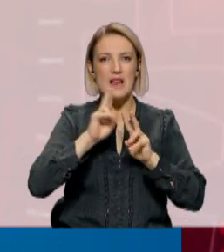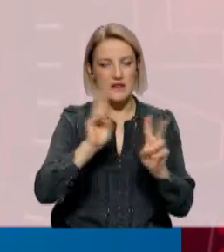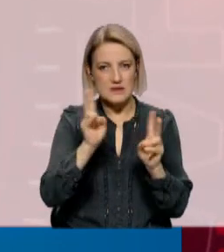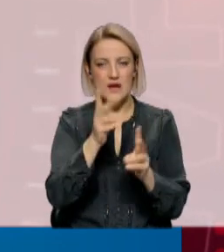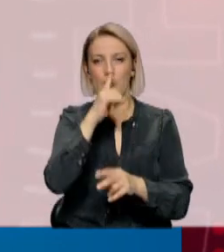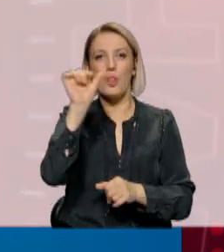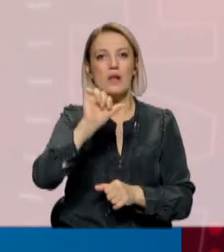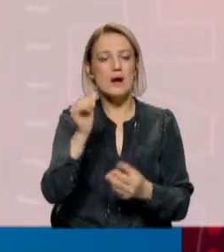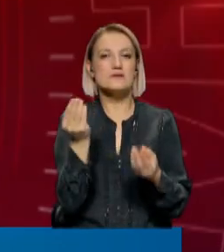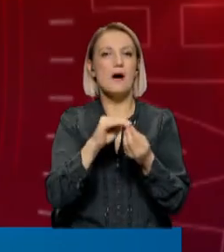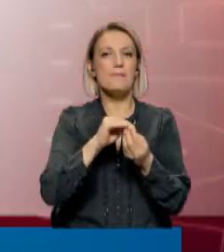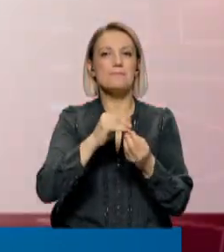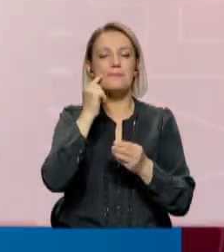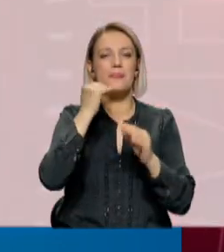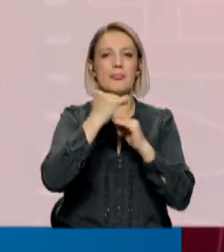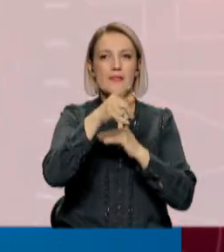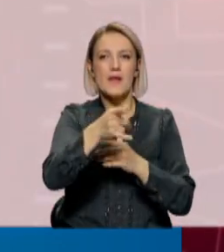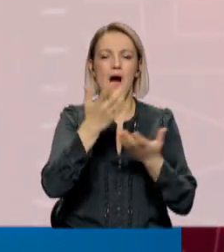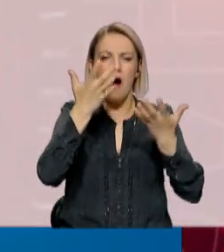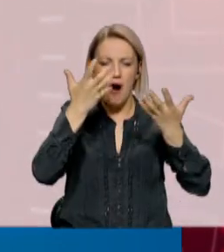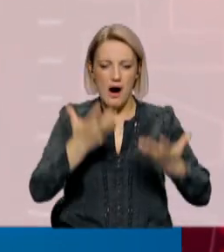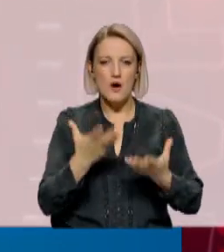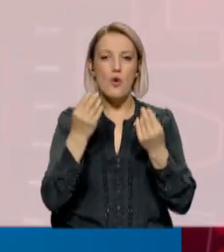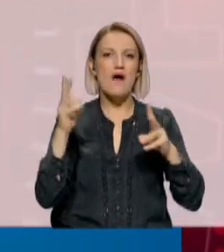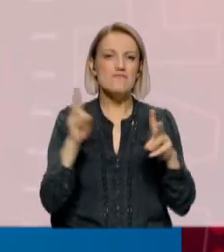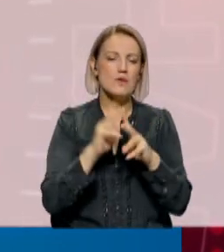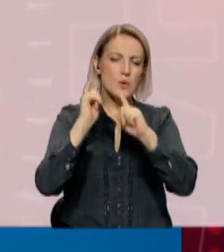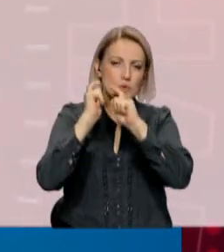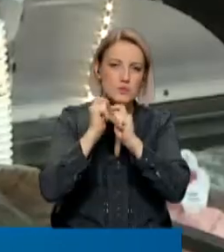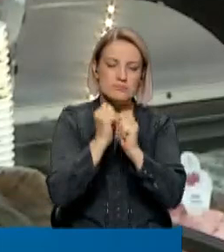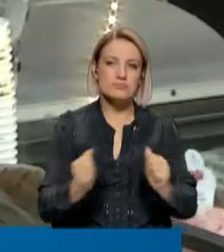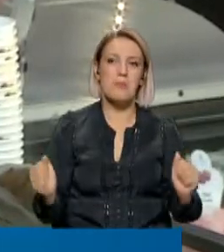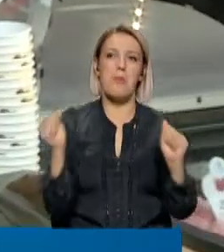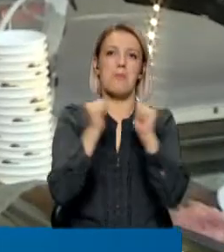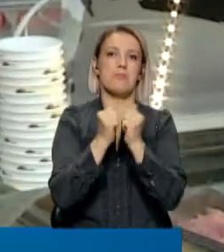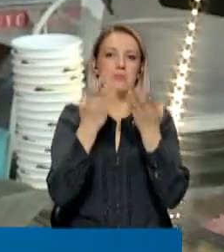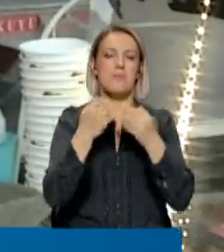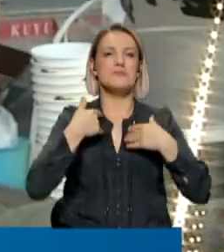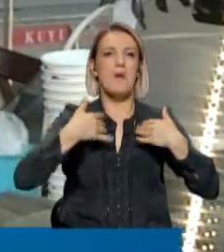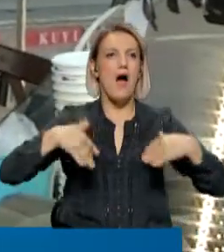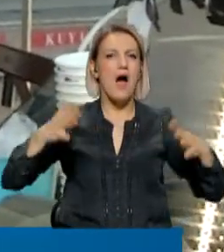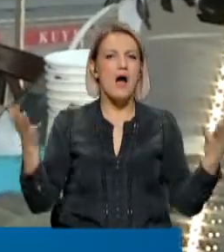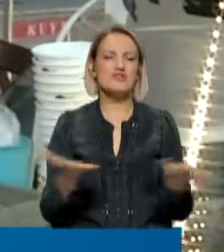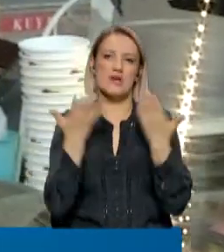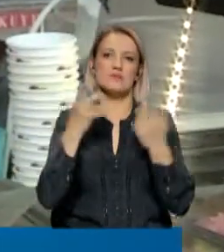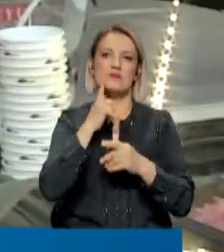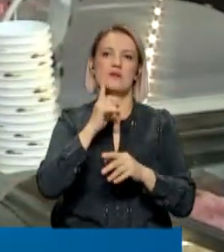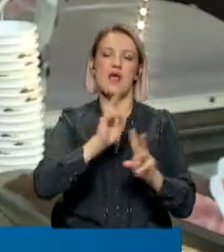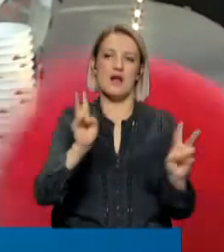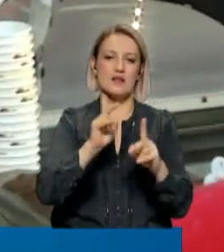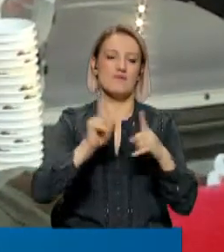yeni zamlarla da tüketicinin zaten ağır olan fatura yükü daha da arttı. Bizim her şeyimiz doğalgaz ve elektrikle